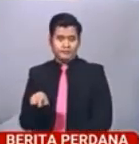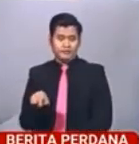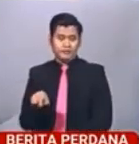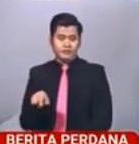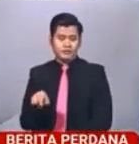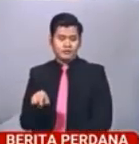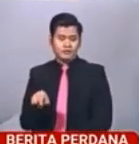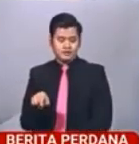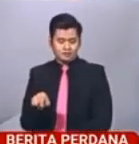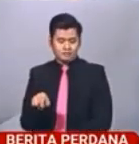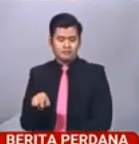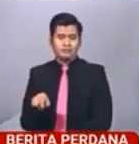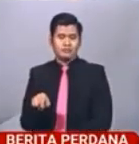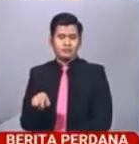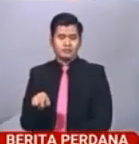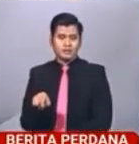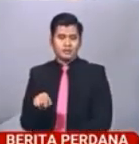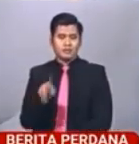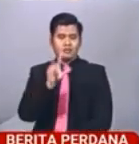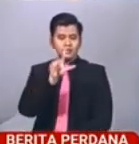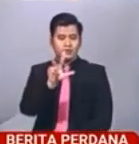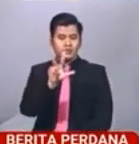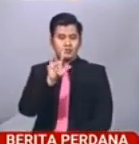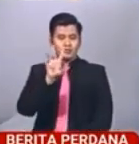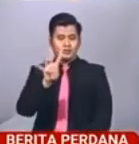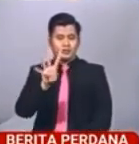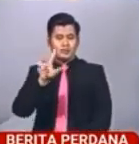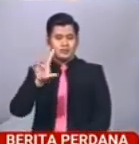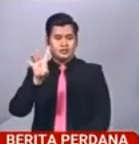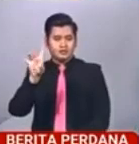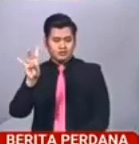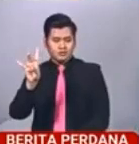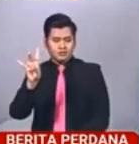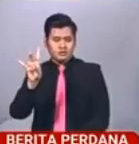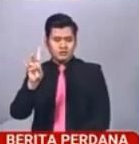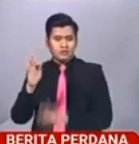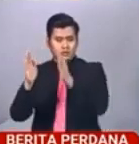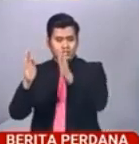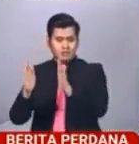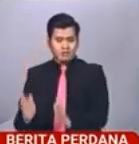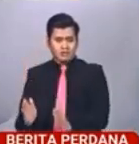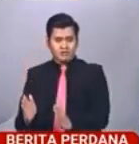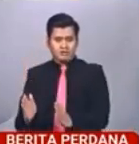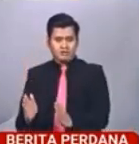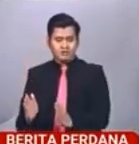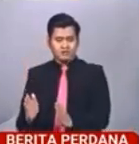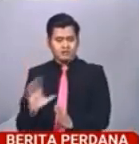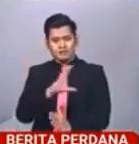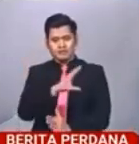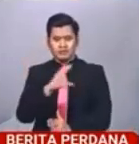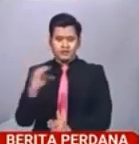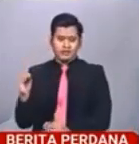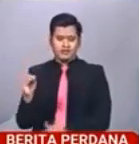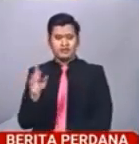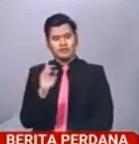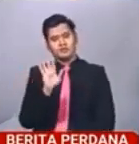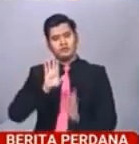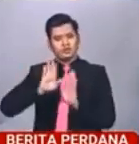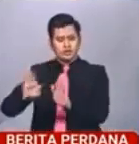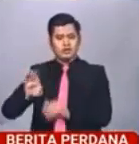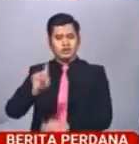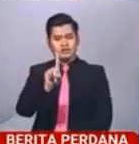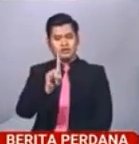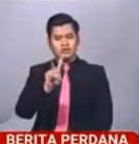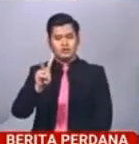yang berbakinya daripada sejumlah 3,437 setelah ditolak 1,250